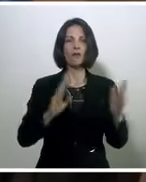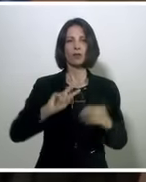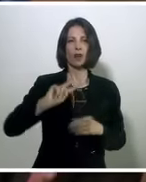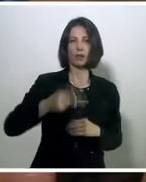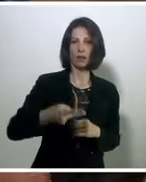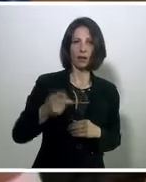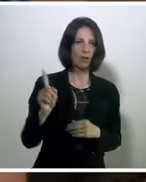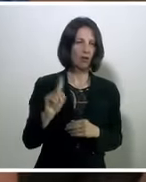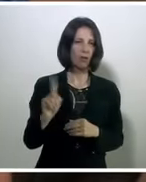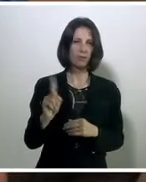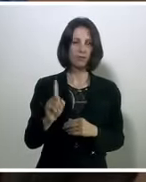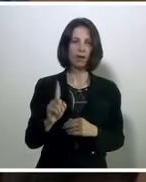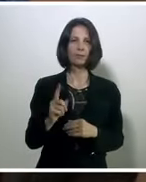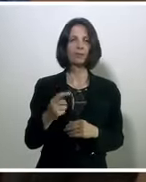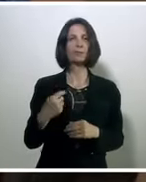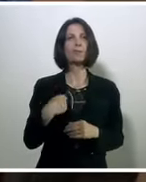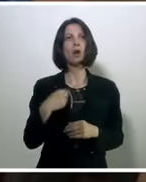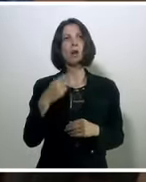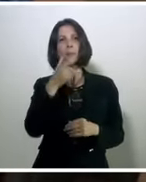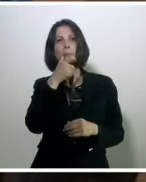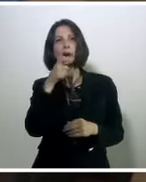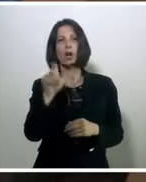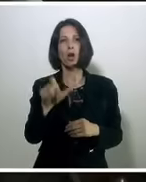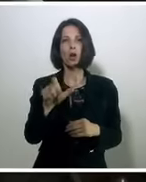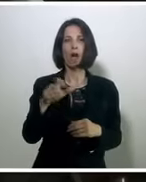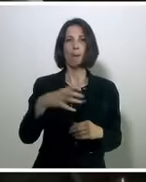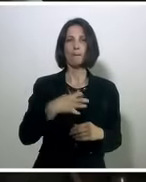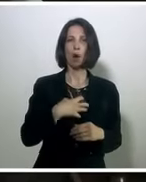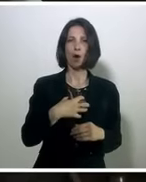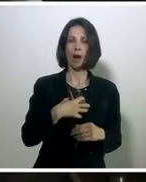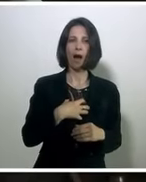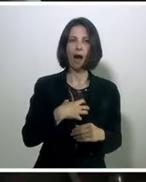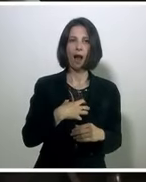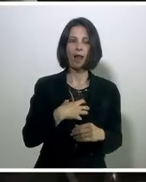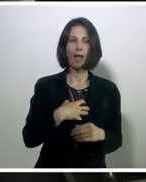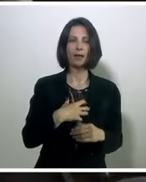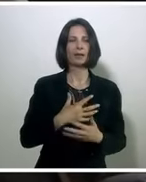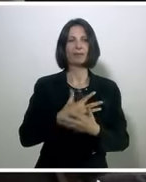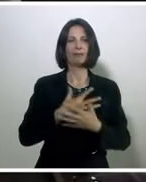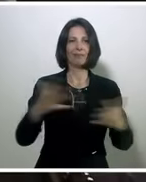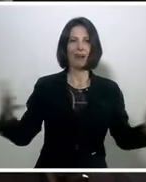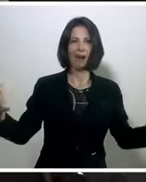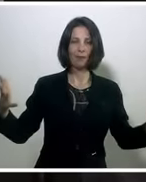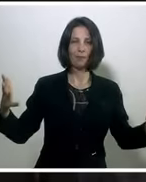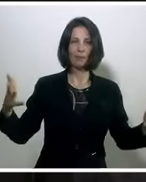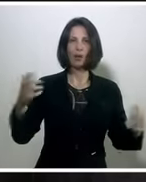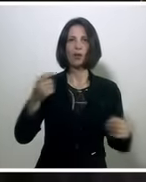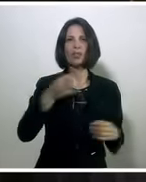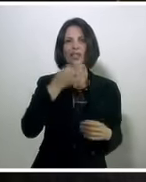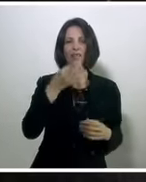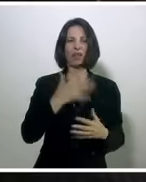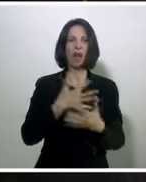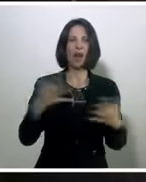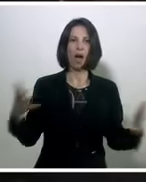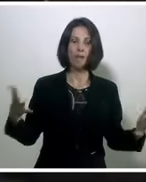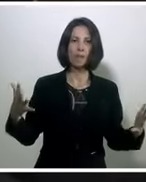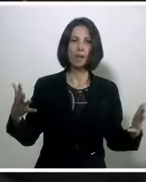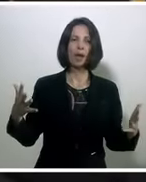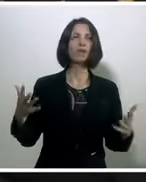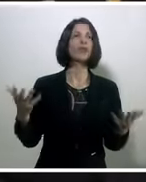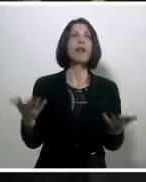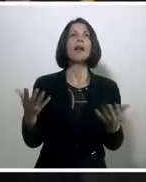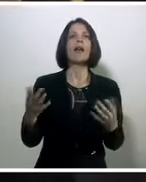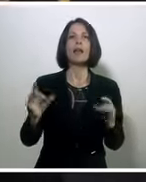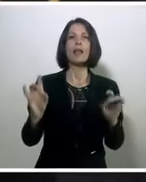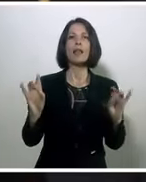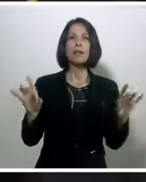ricomprendendo sia la morale individuale cioè la coscienza che ciascuno Individua della propria libertà e dei limiti alla